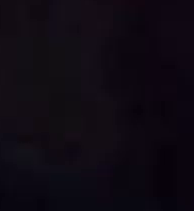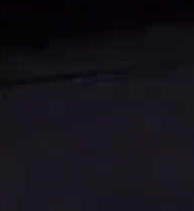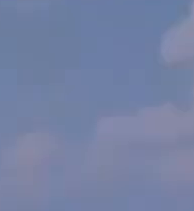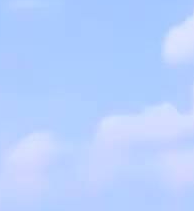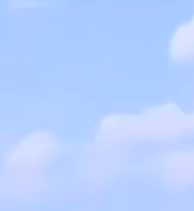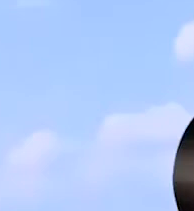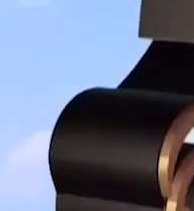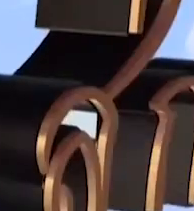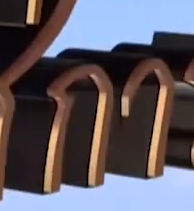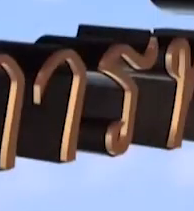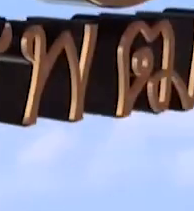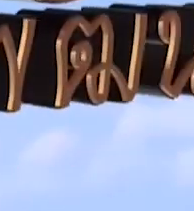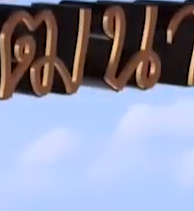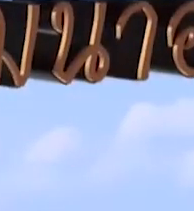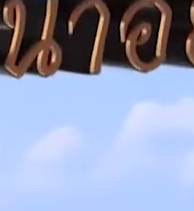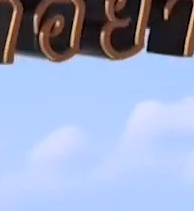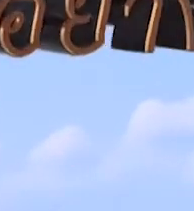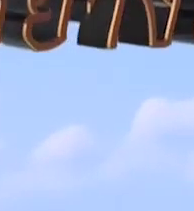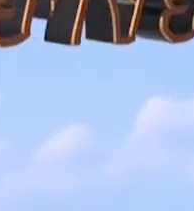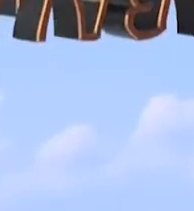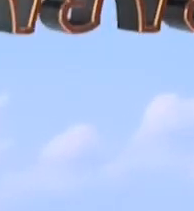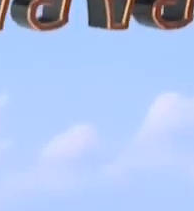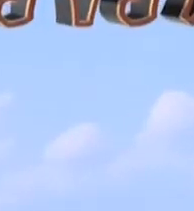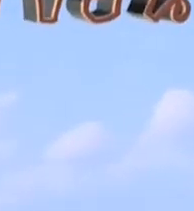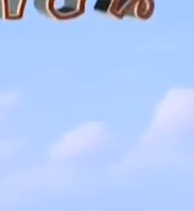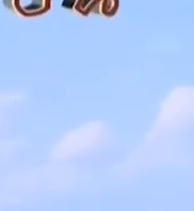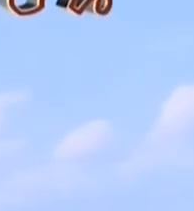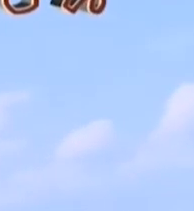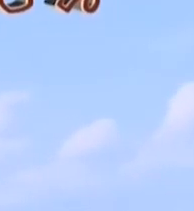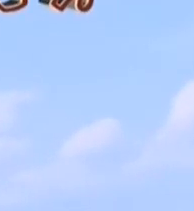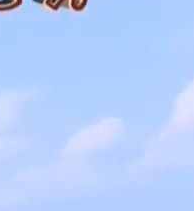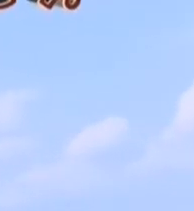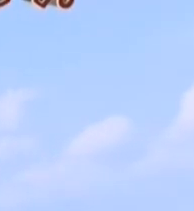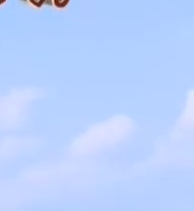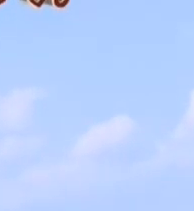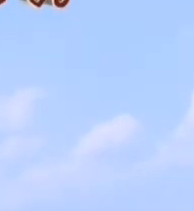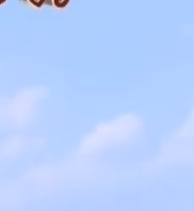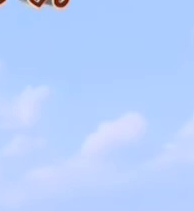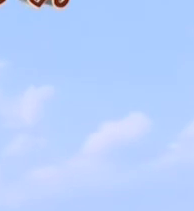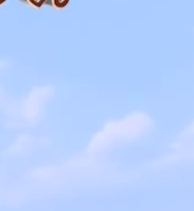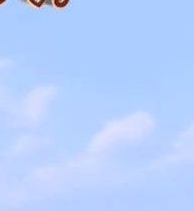สิ่งที่ฝันไว้จะกลายเป็นจริง